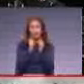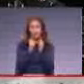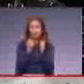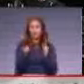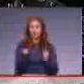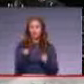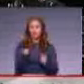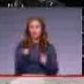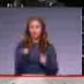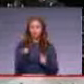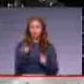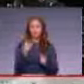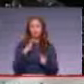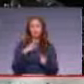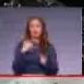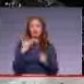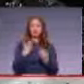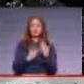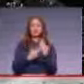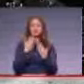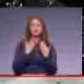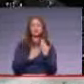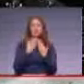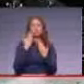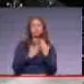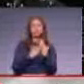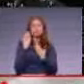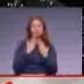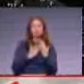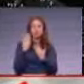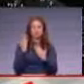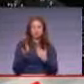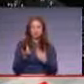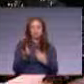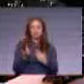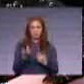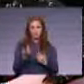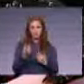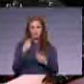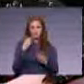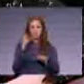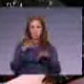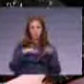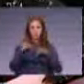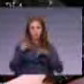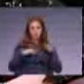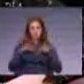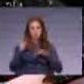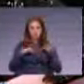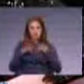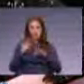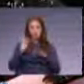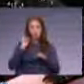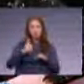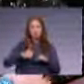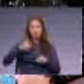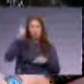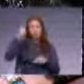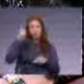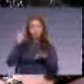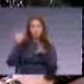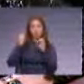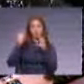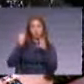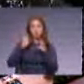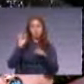ممكن الناس تكون عايزة نوعيات تانية، لكن النوعية اللي بتبقى من المسلسلات اللي لها قيمة زي دي، لأن